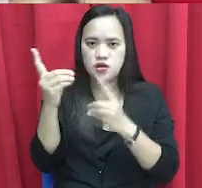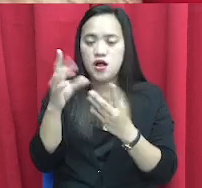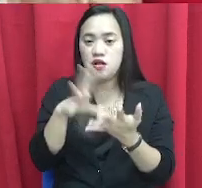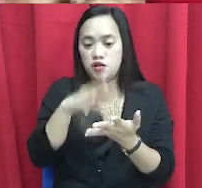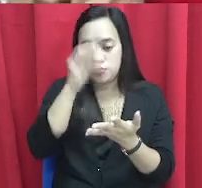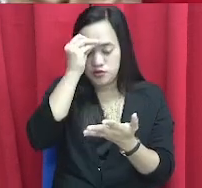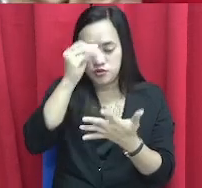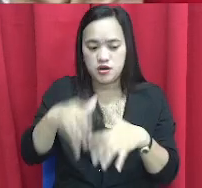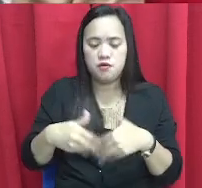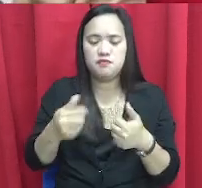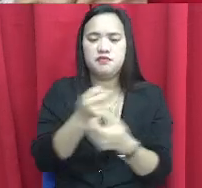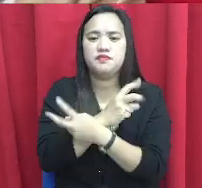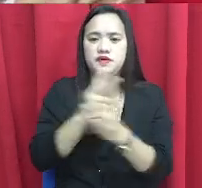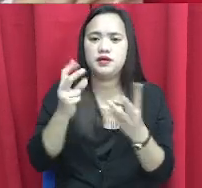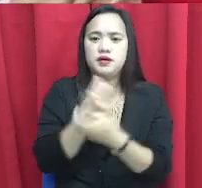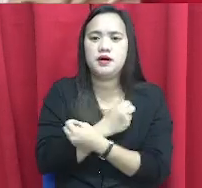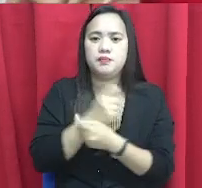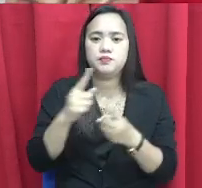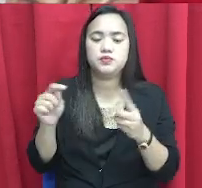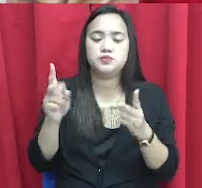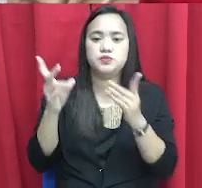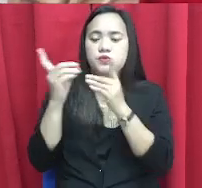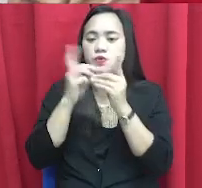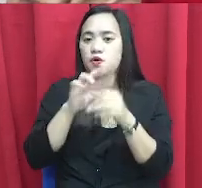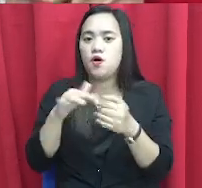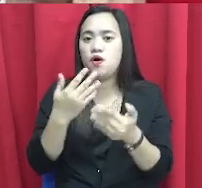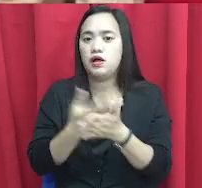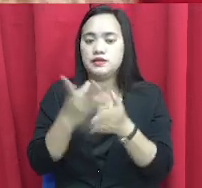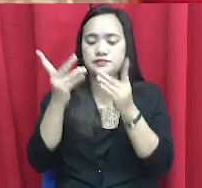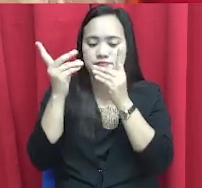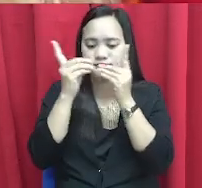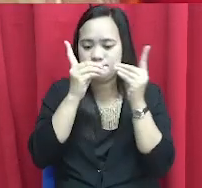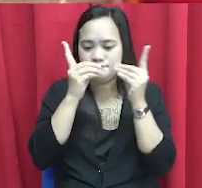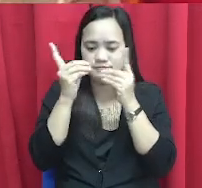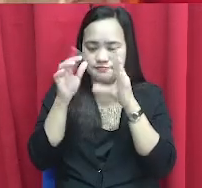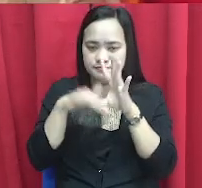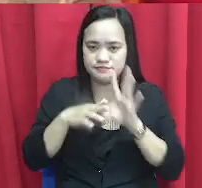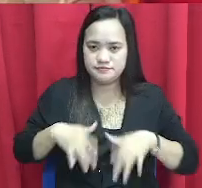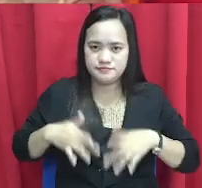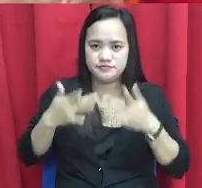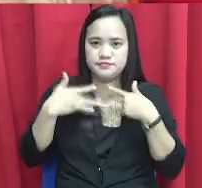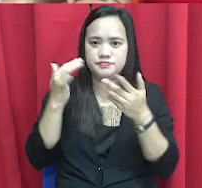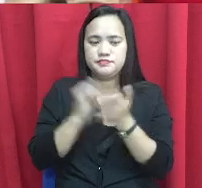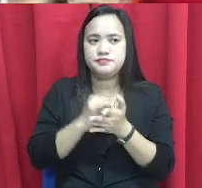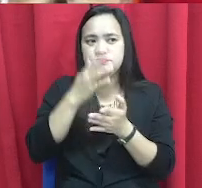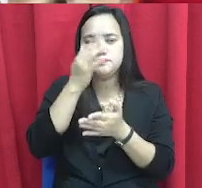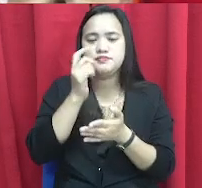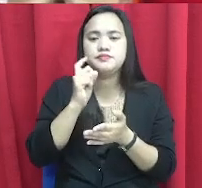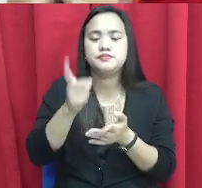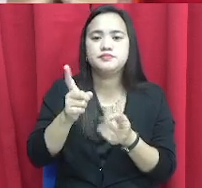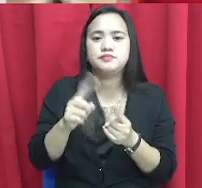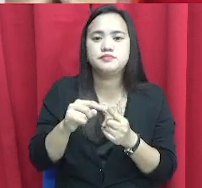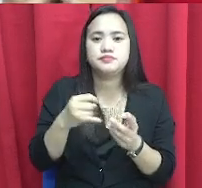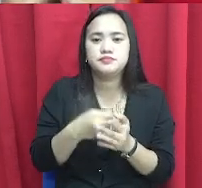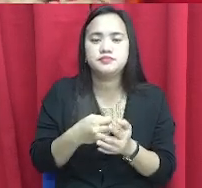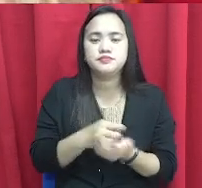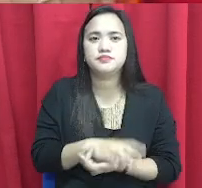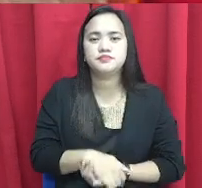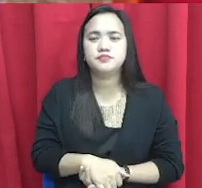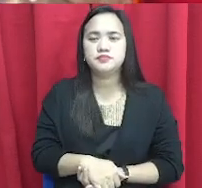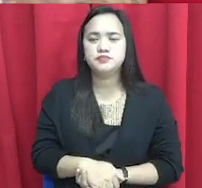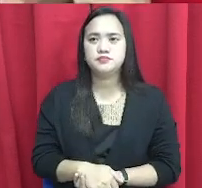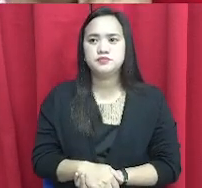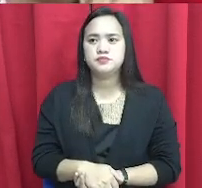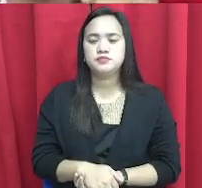at napapamahal na ako sa mga bisyo Kaya nga sabi ng aking kapatid sige ah Huwag ka